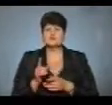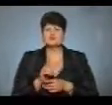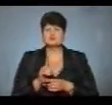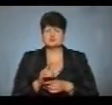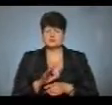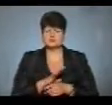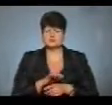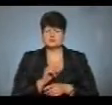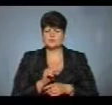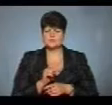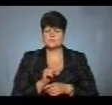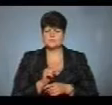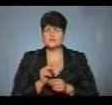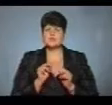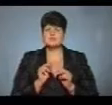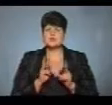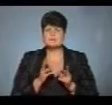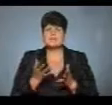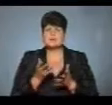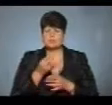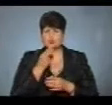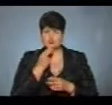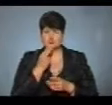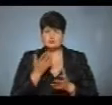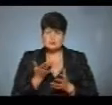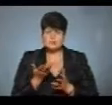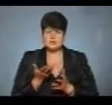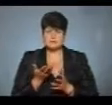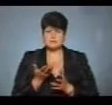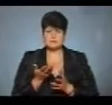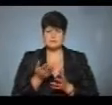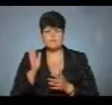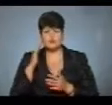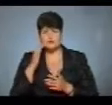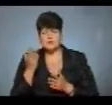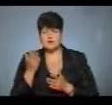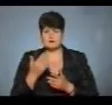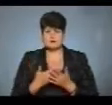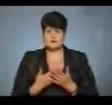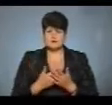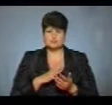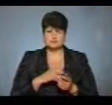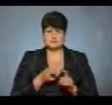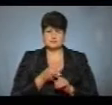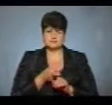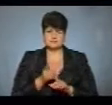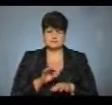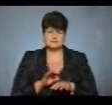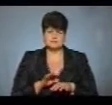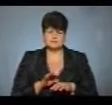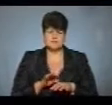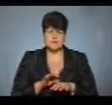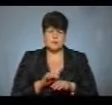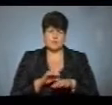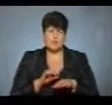було, які продукти харчування чи вода була інфікована. Проводиться обстеження